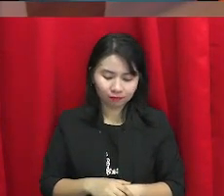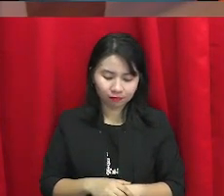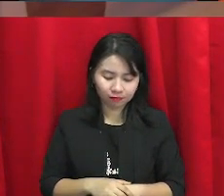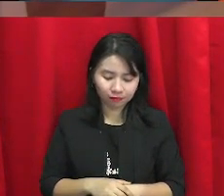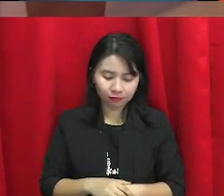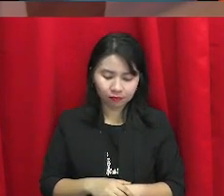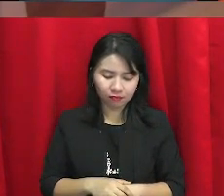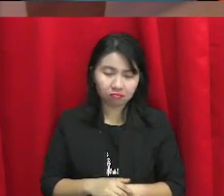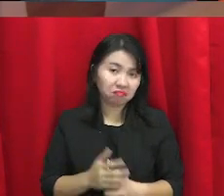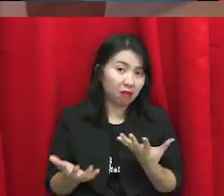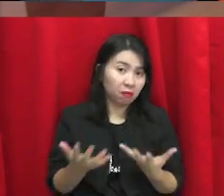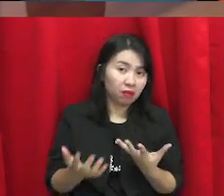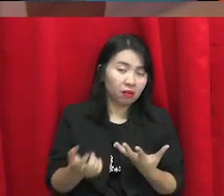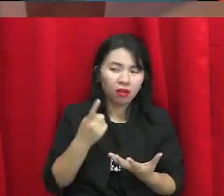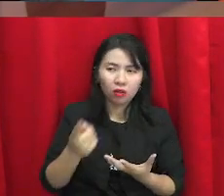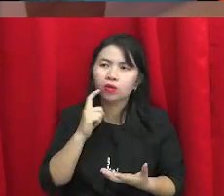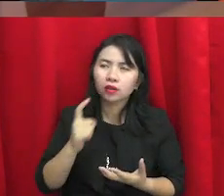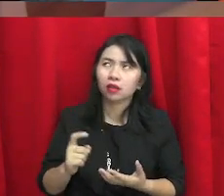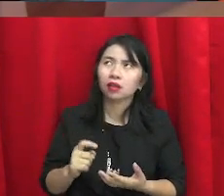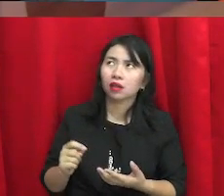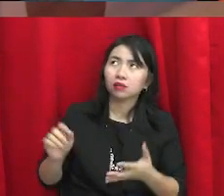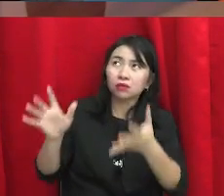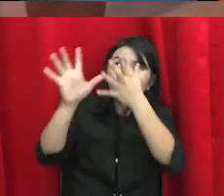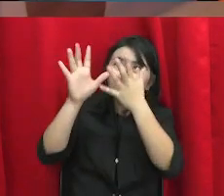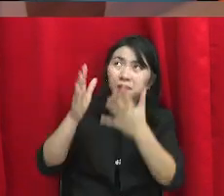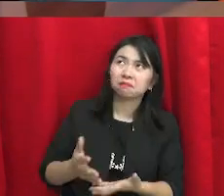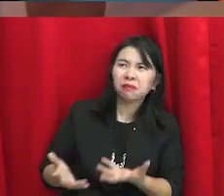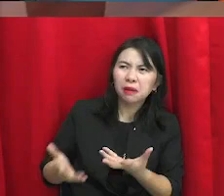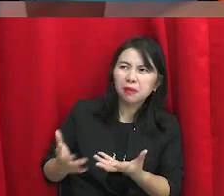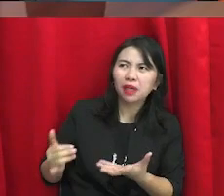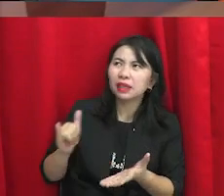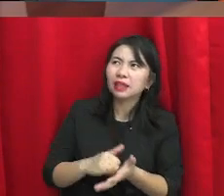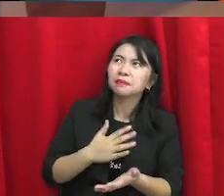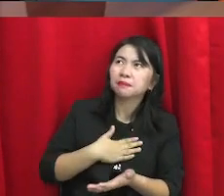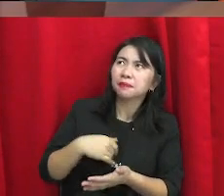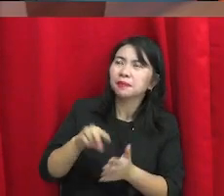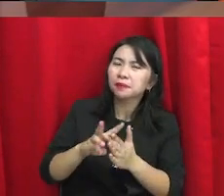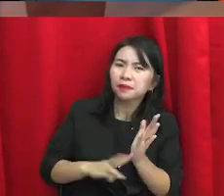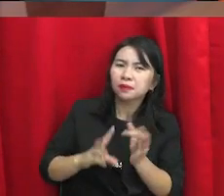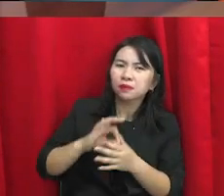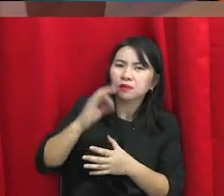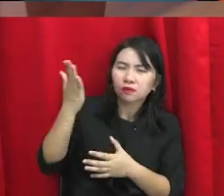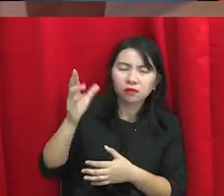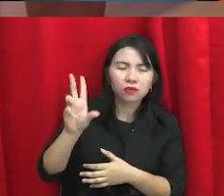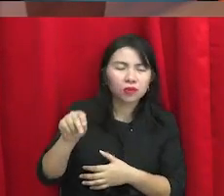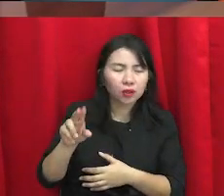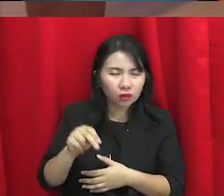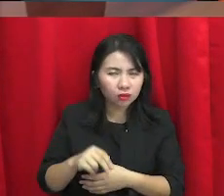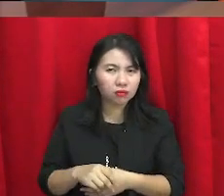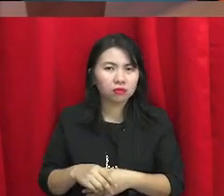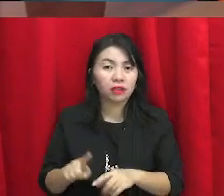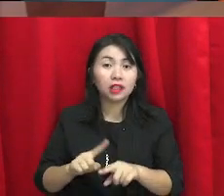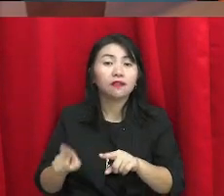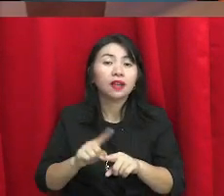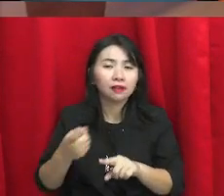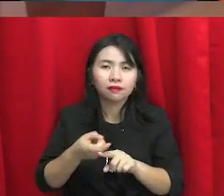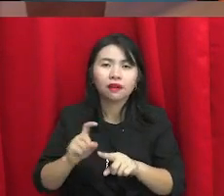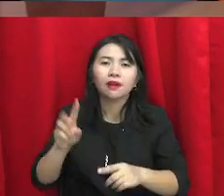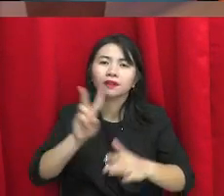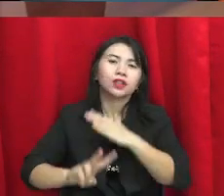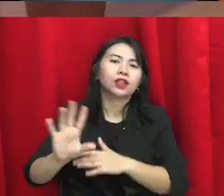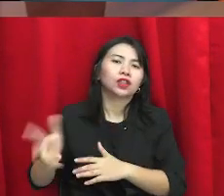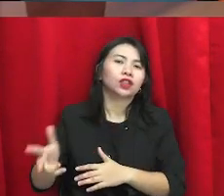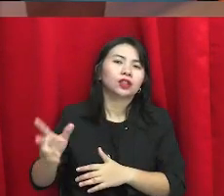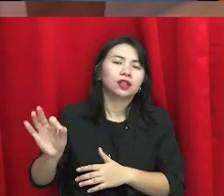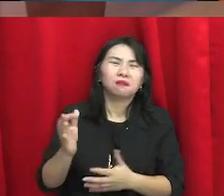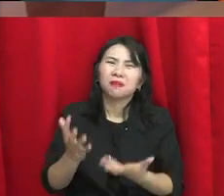Baka naman Lord, ito, pwede bang ito na lang yung will mo sa akin? Ha? Para magkaiba yun sa verse 39. You see? Baka naman, Lord,